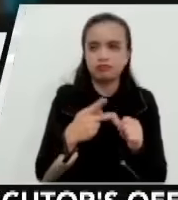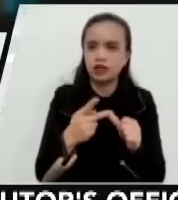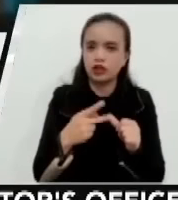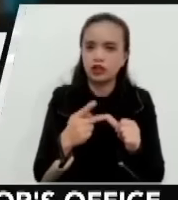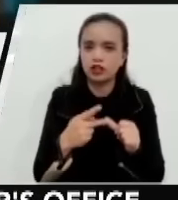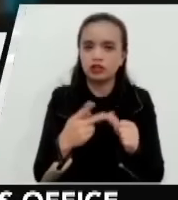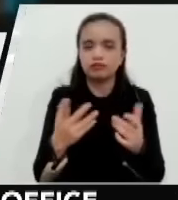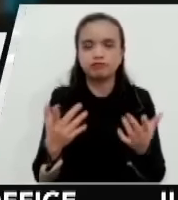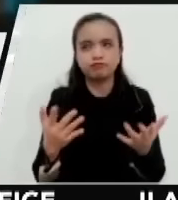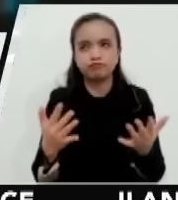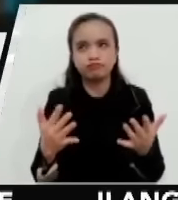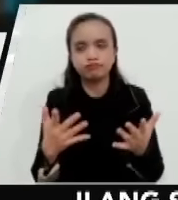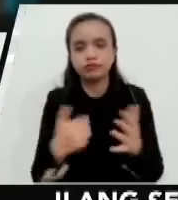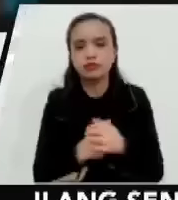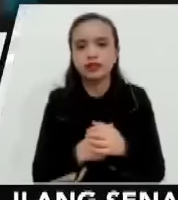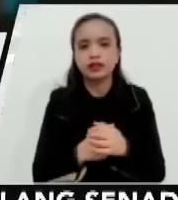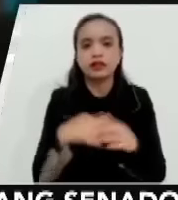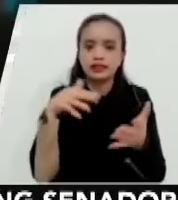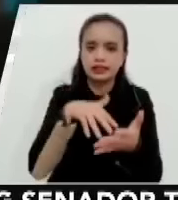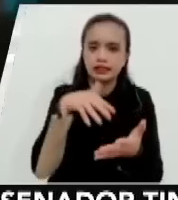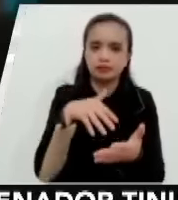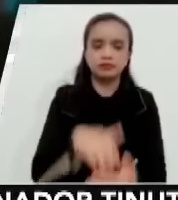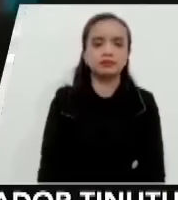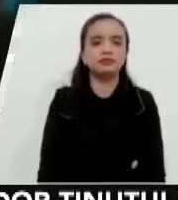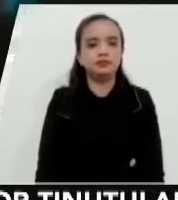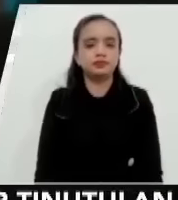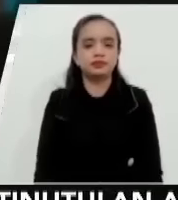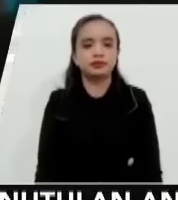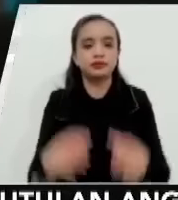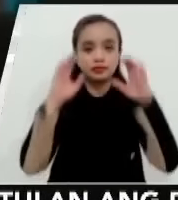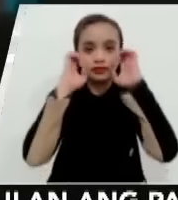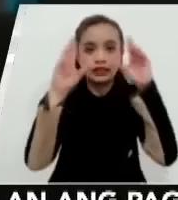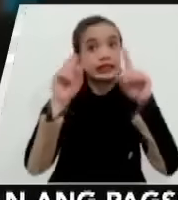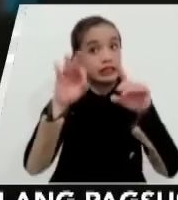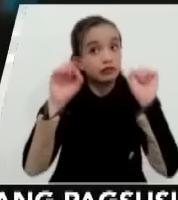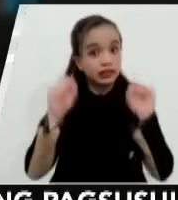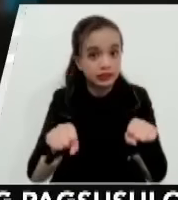yung studies muna. Pero kung kaya, kasi